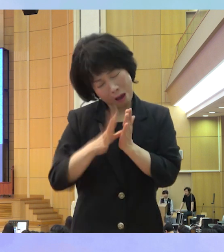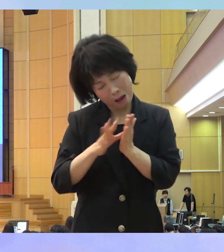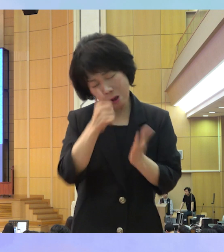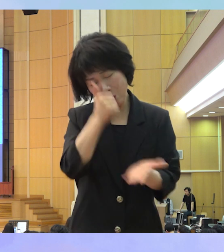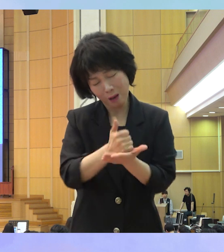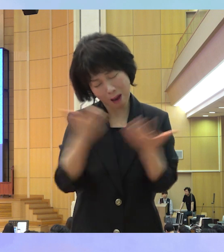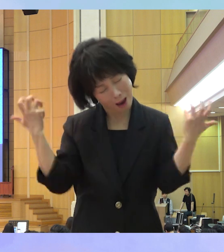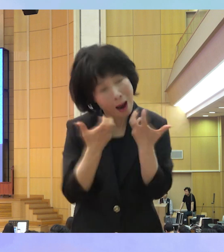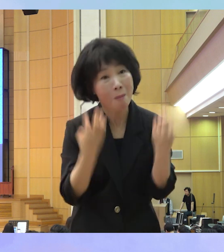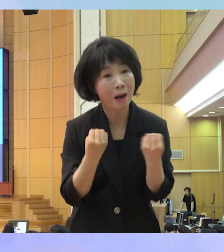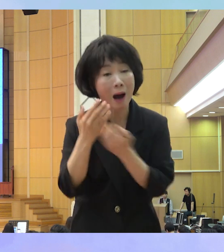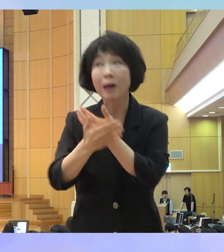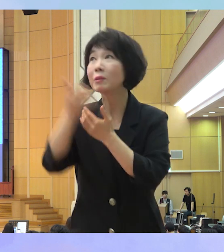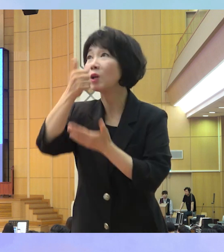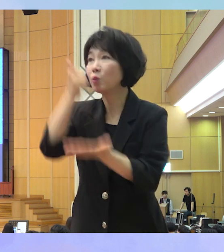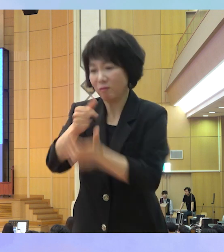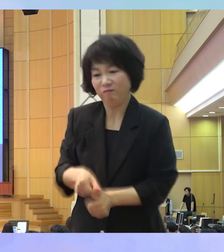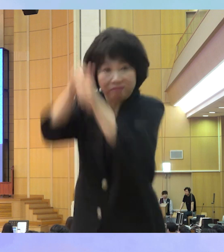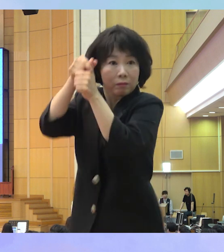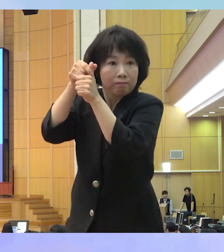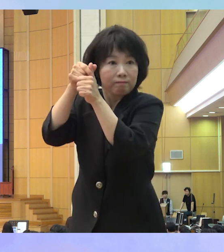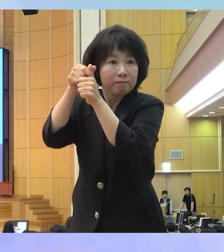죄인을 살리려고